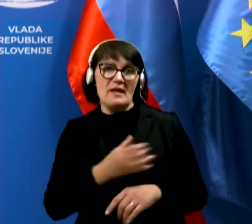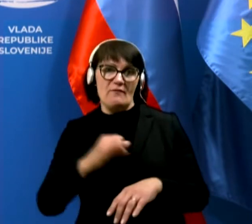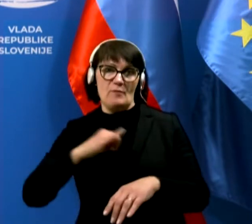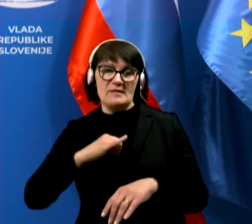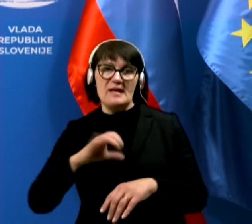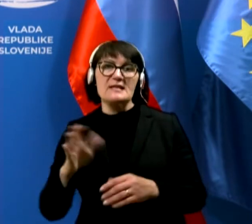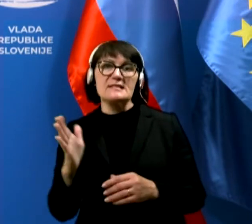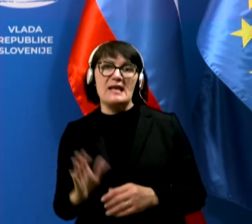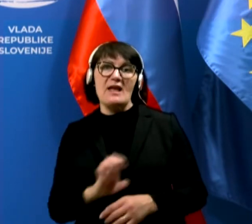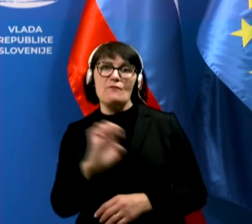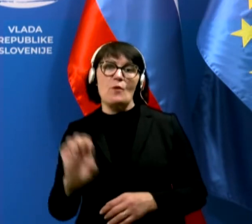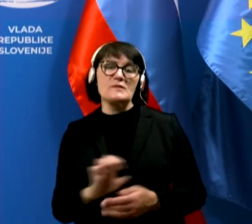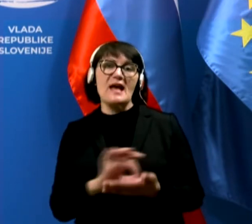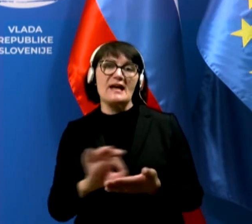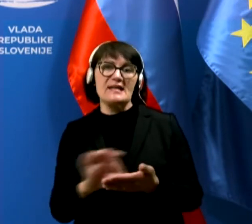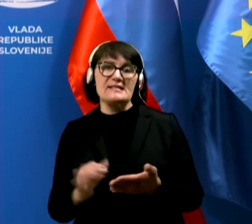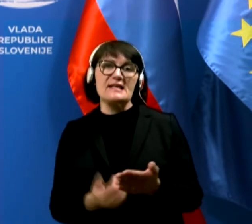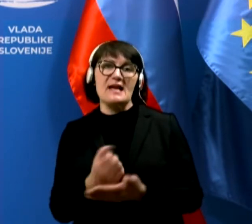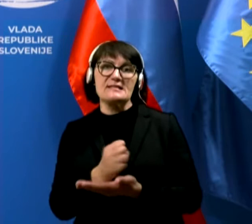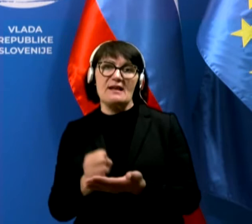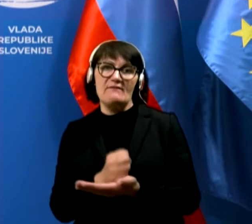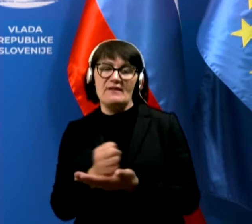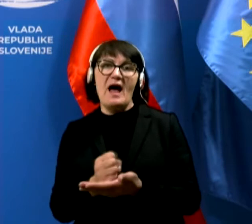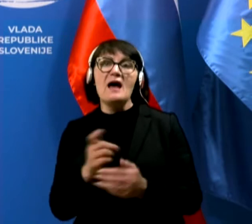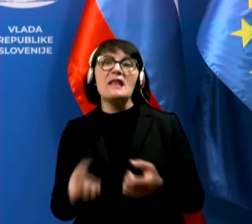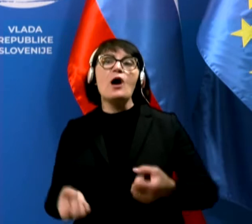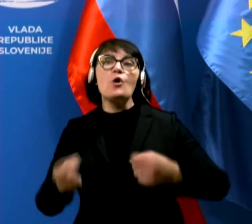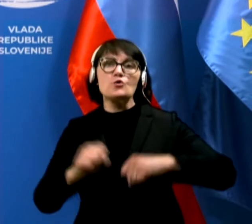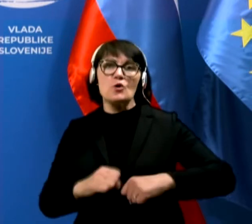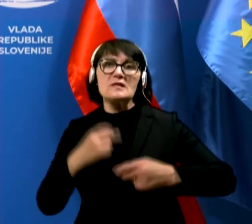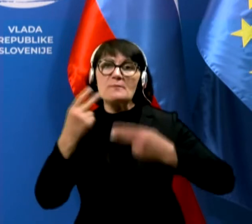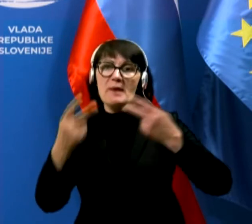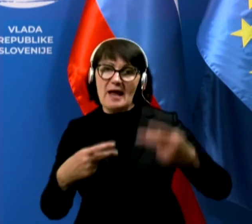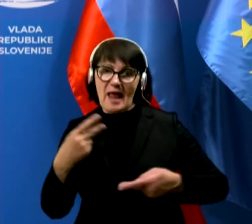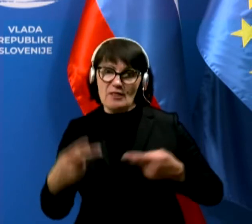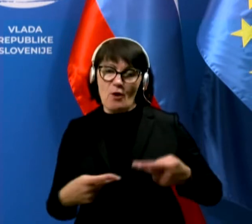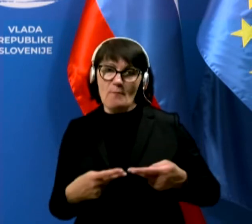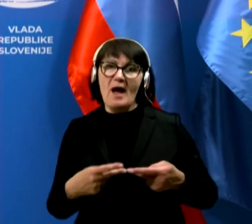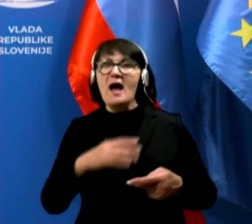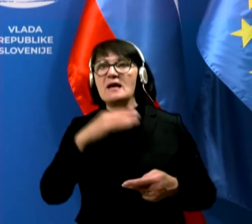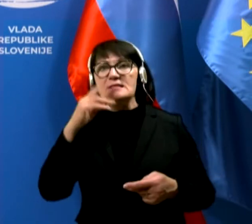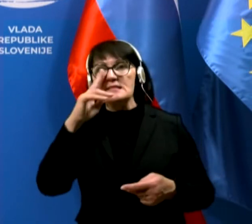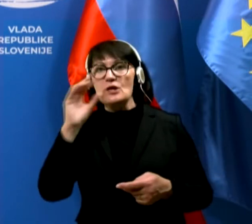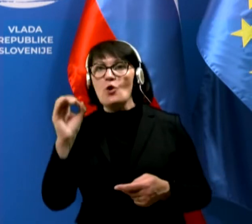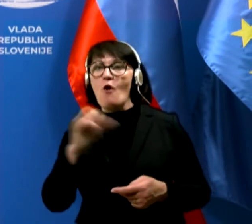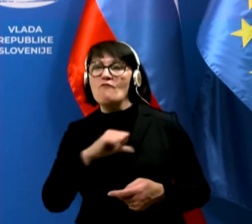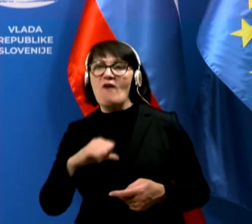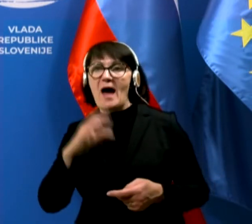Evropske agencije za zdravila, da končujejo z pregledom sinofarmovega